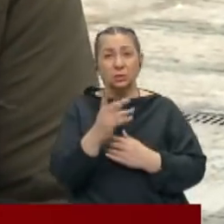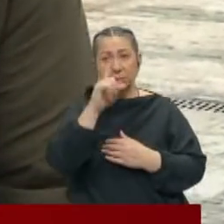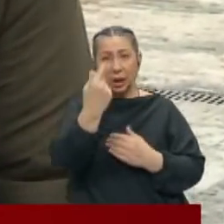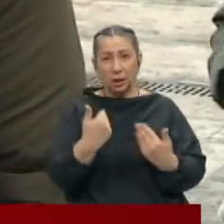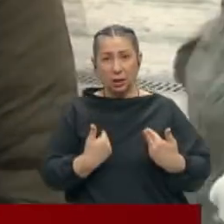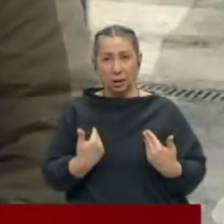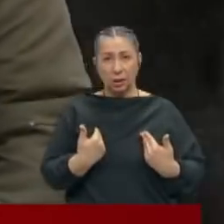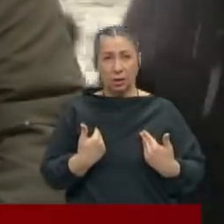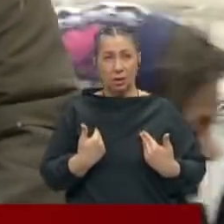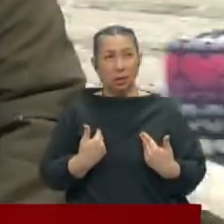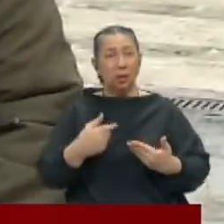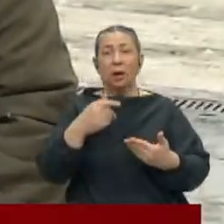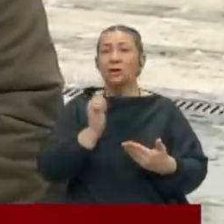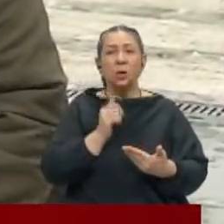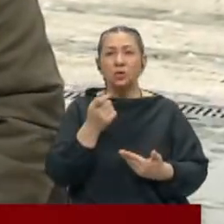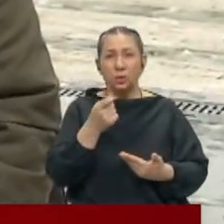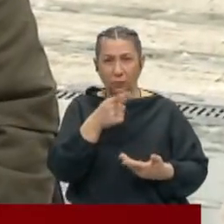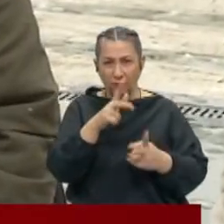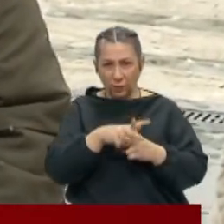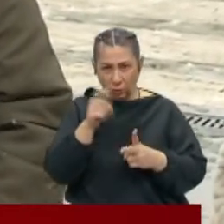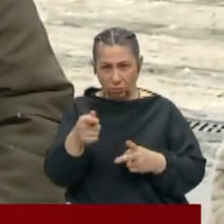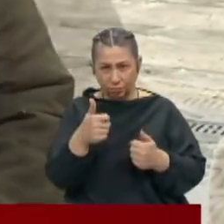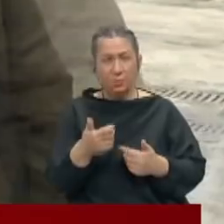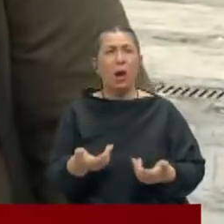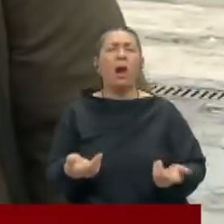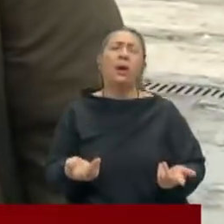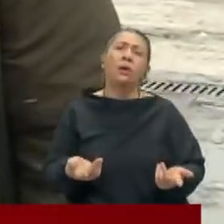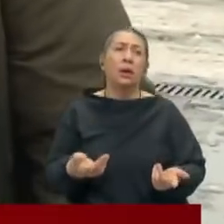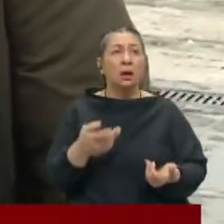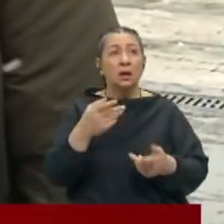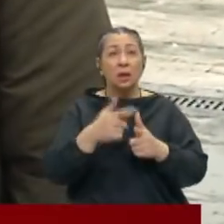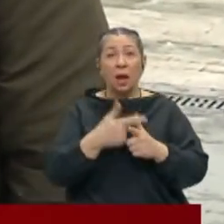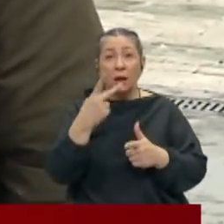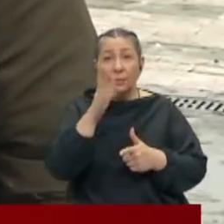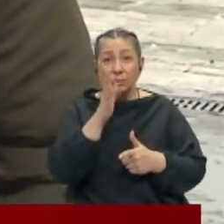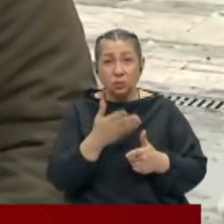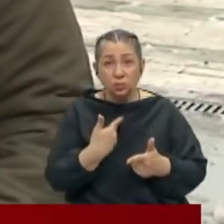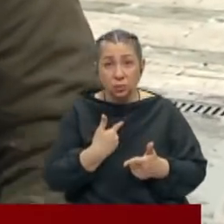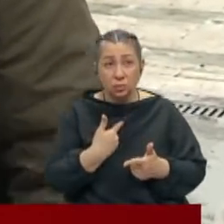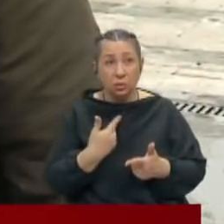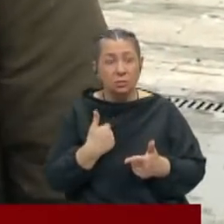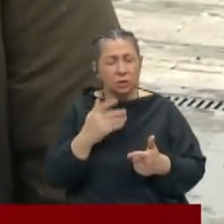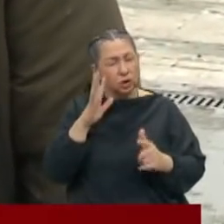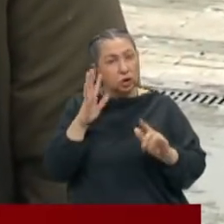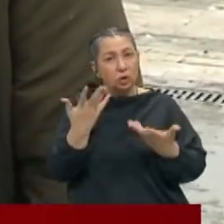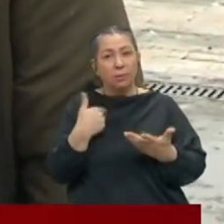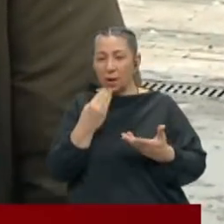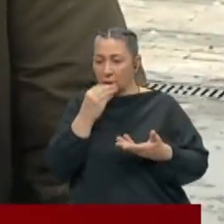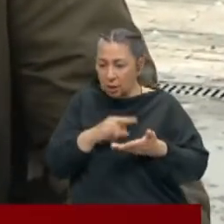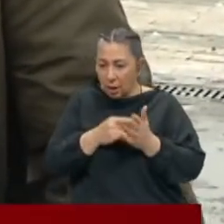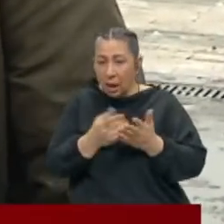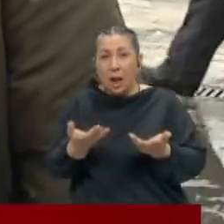başıma yaşadığıma rağmen. Aldığınız asgari ücretle bu faturaları ödeyebilecek misiniz? Yok, kira 2500. Yani ben hayret ediyorum, nasıl